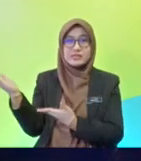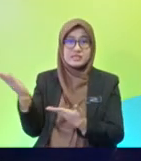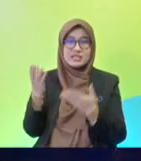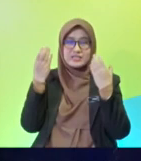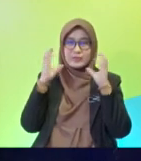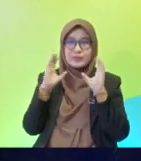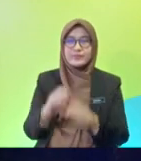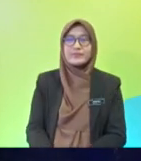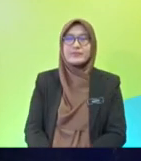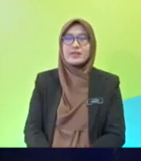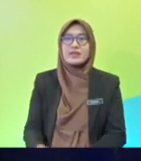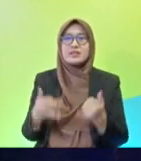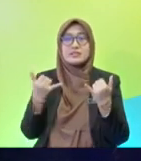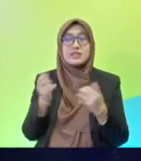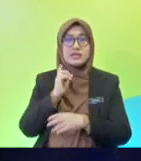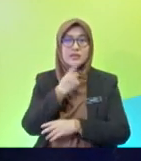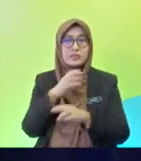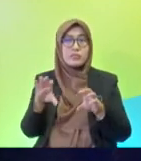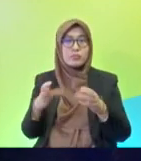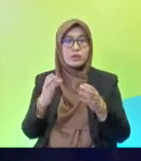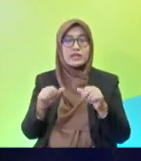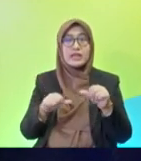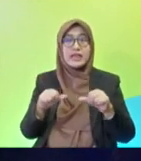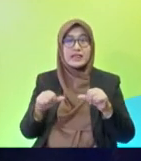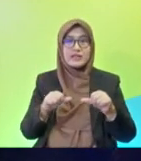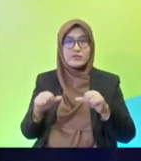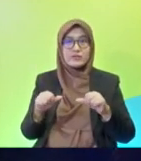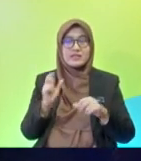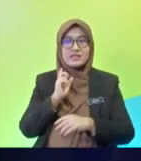baiklah kita akan terus naik itu kita dengan activity